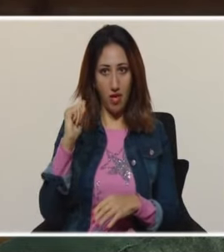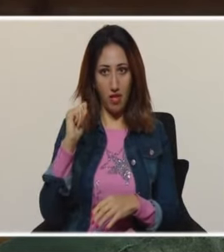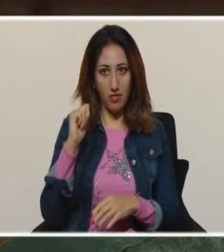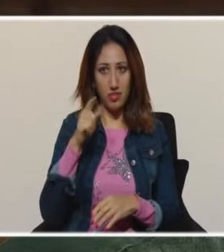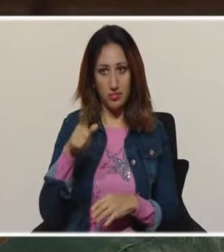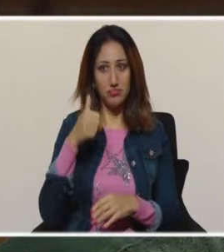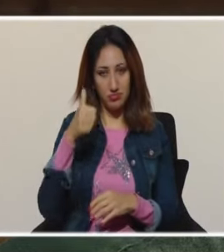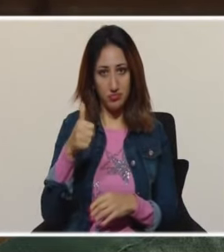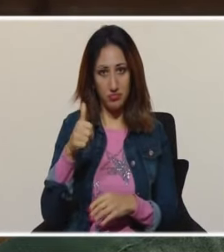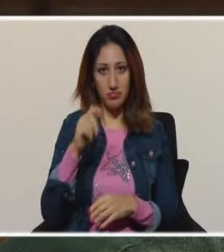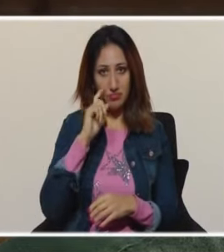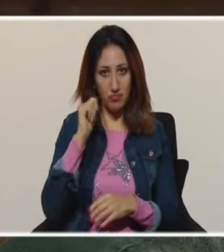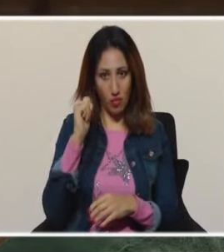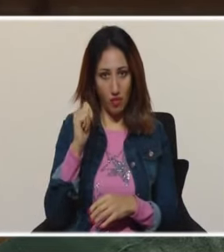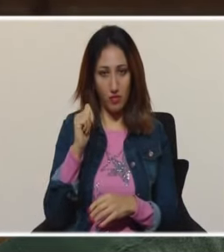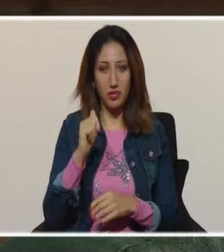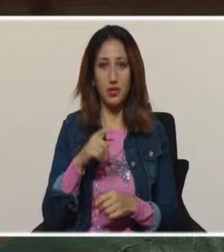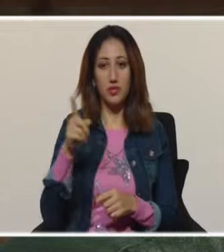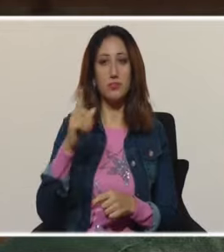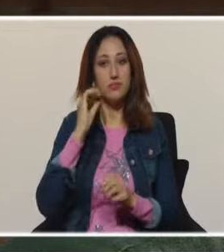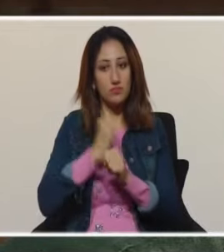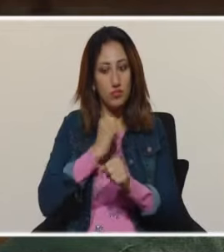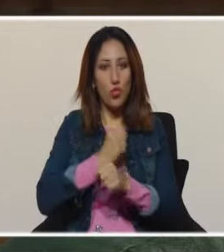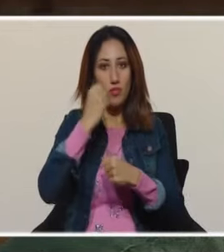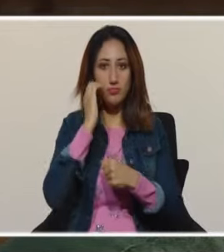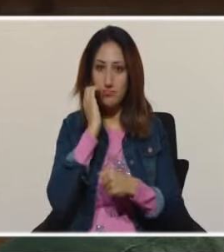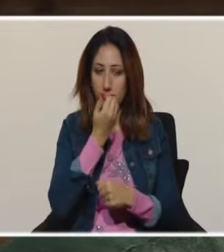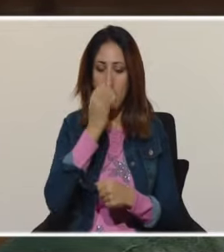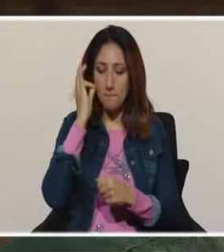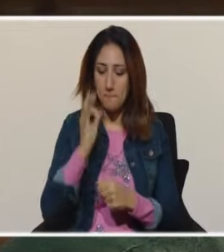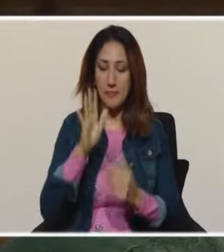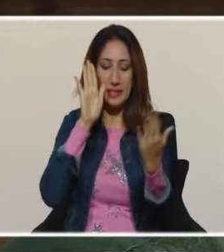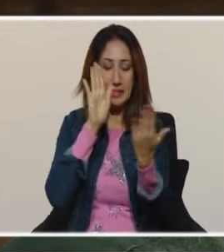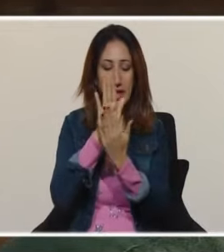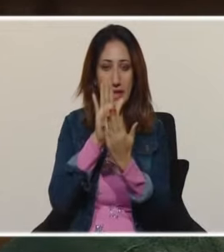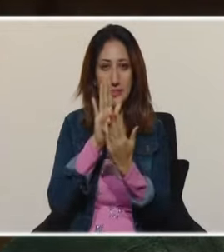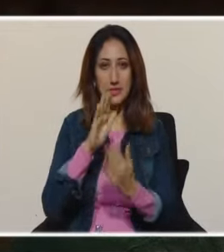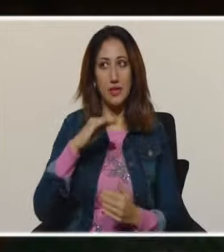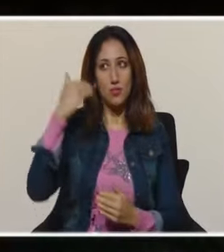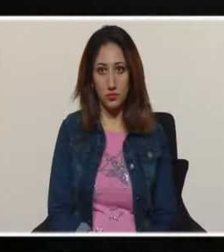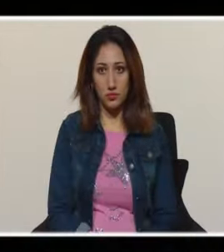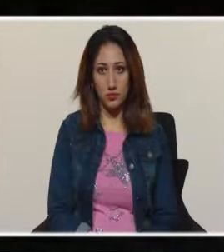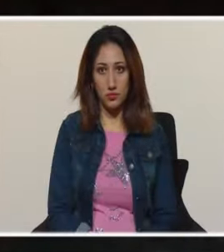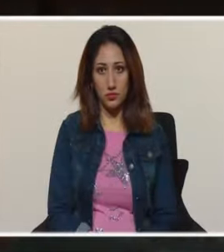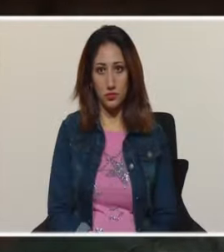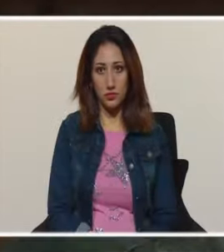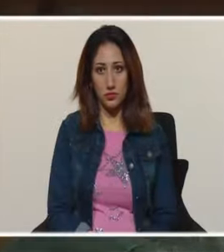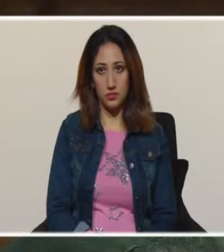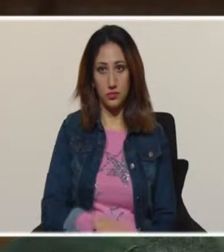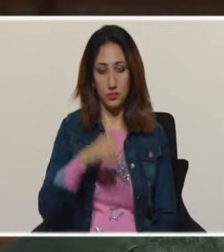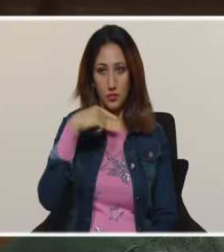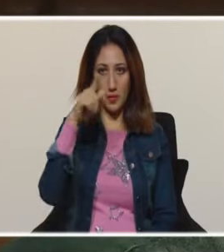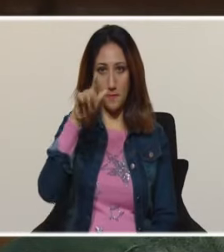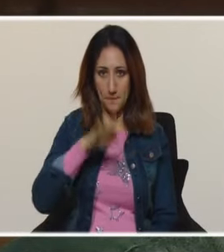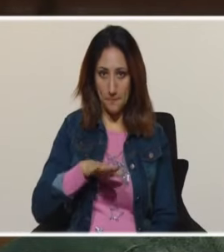جدعنة وشهامة وإصرار وتحدي وأمل كبير في المستقبل. نورة معايا في